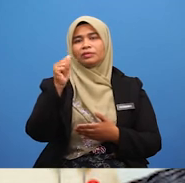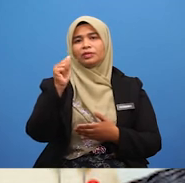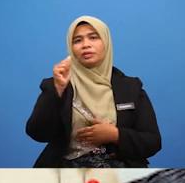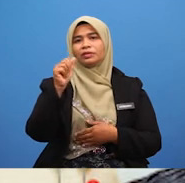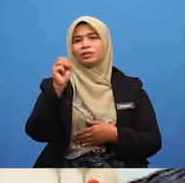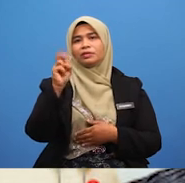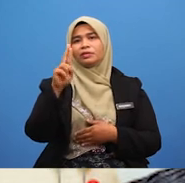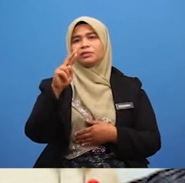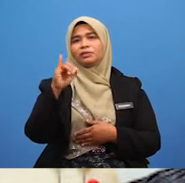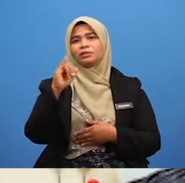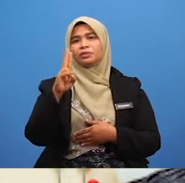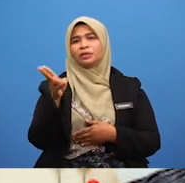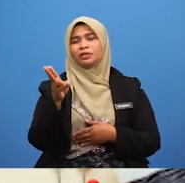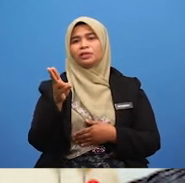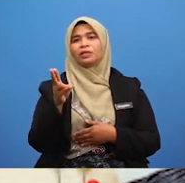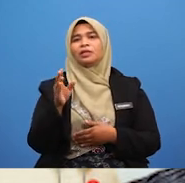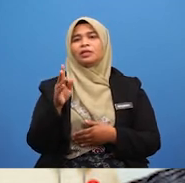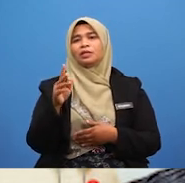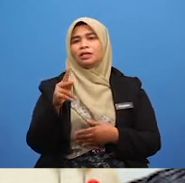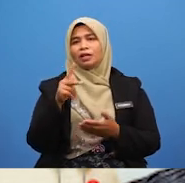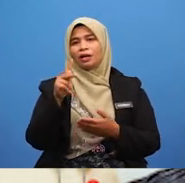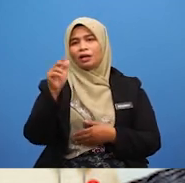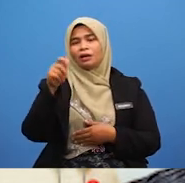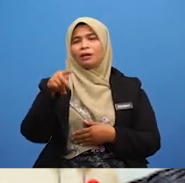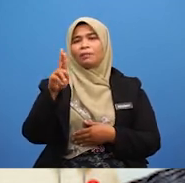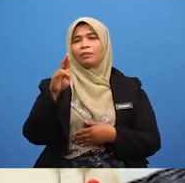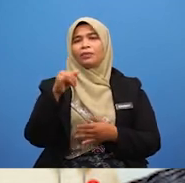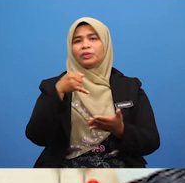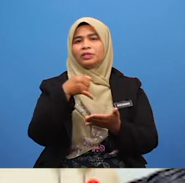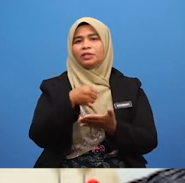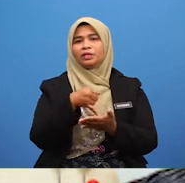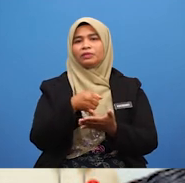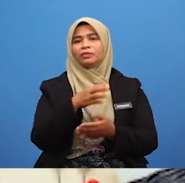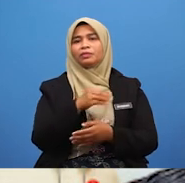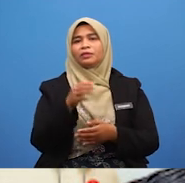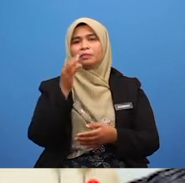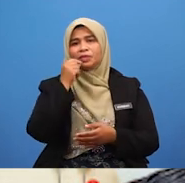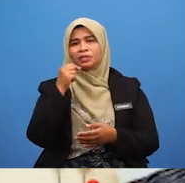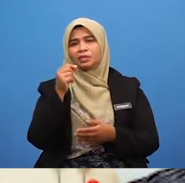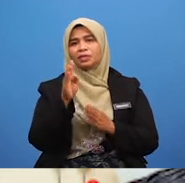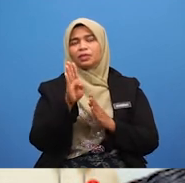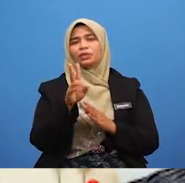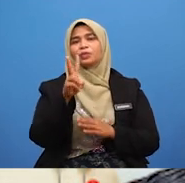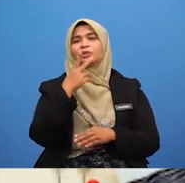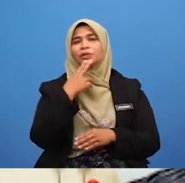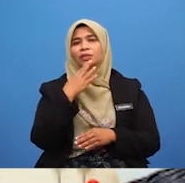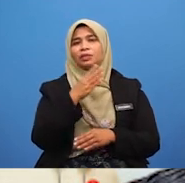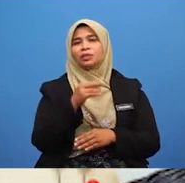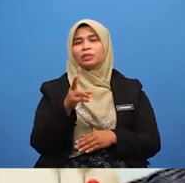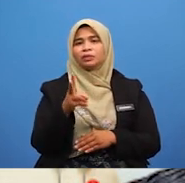karbon, kapur tukang jahit, jarum peniti, pensel berwarna dan gunting